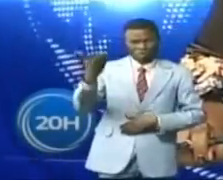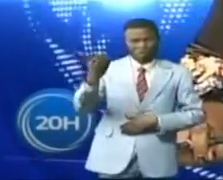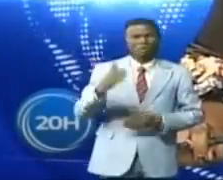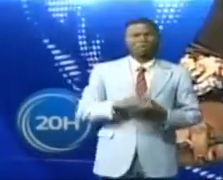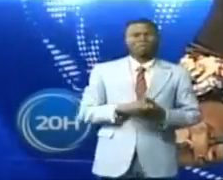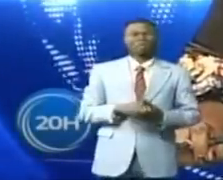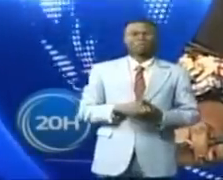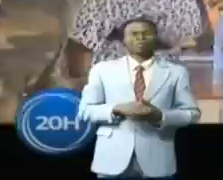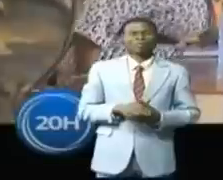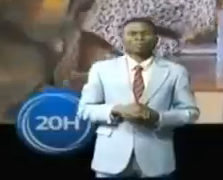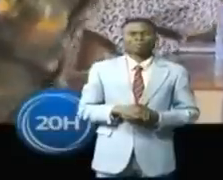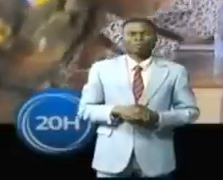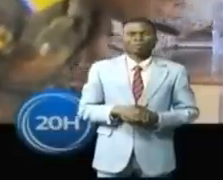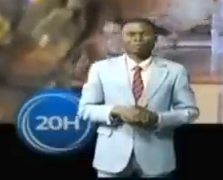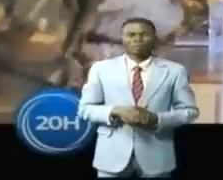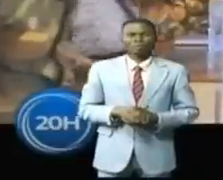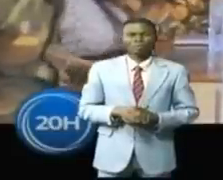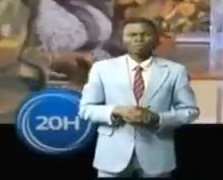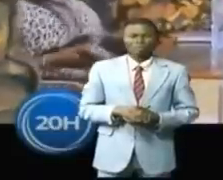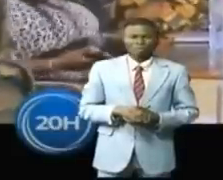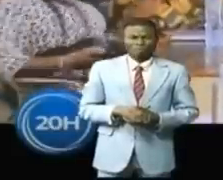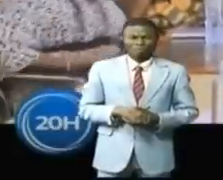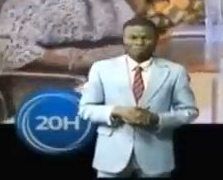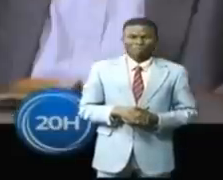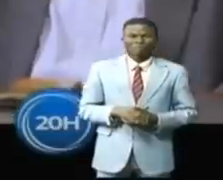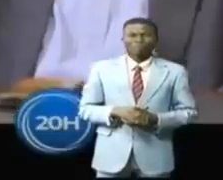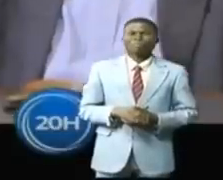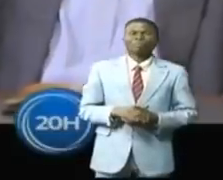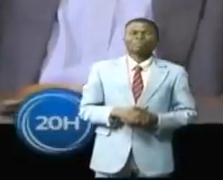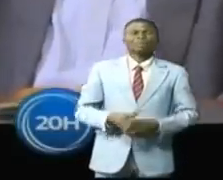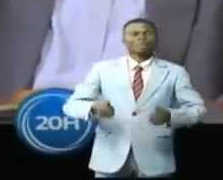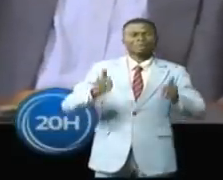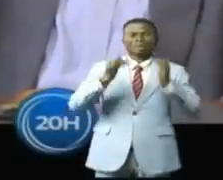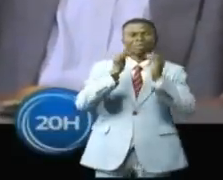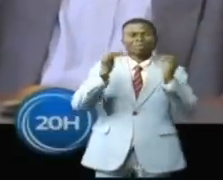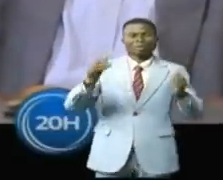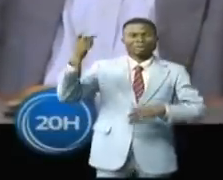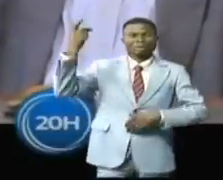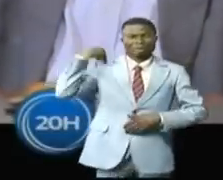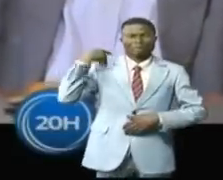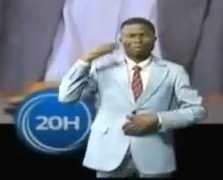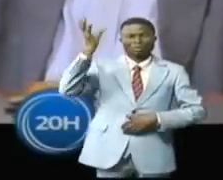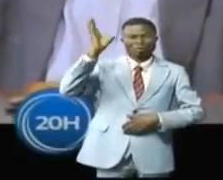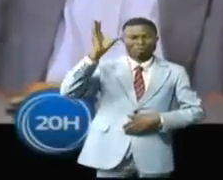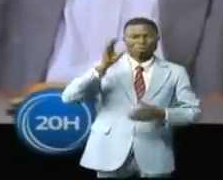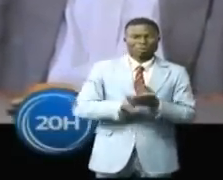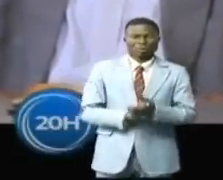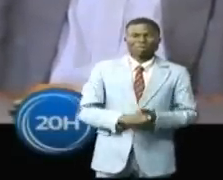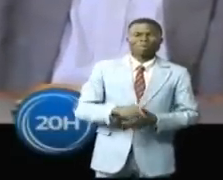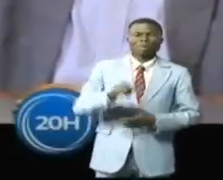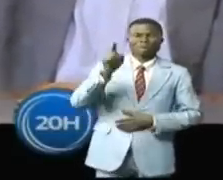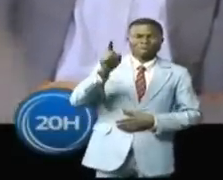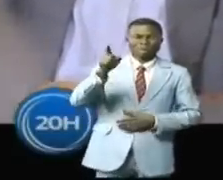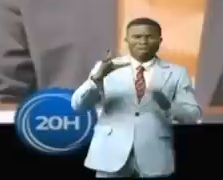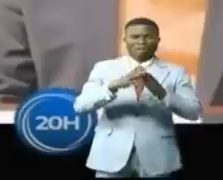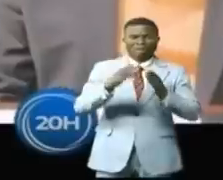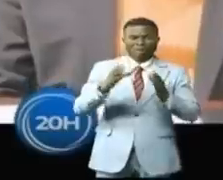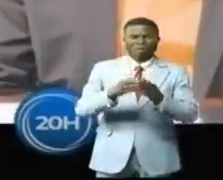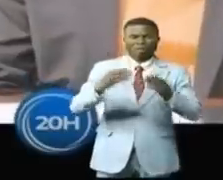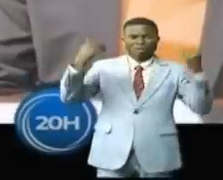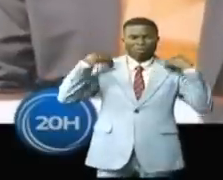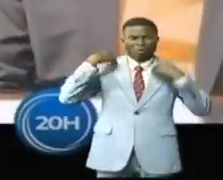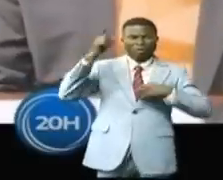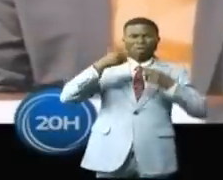République. Regardez. Éprise de paix, la notabilité de la chefferie de Baïma Baniwagi avec à sa tête